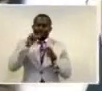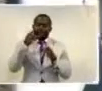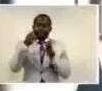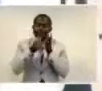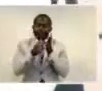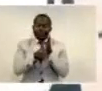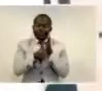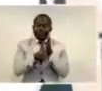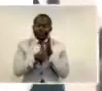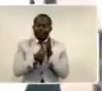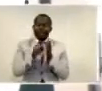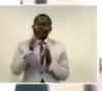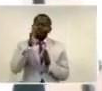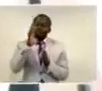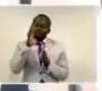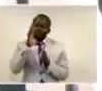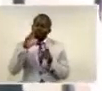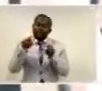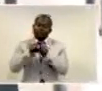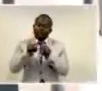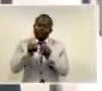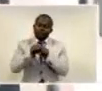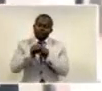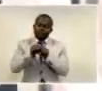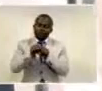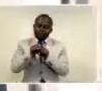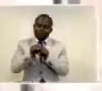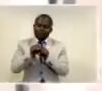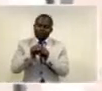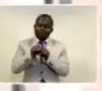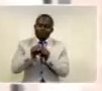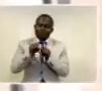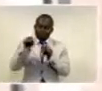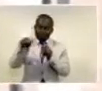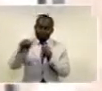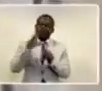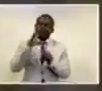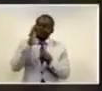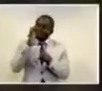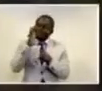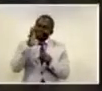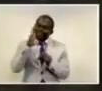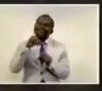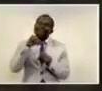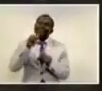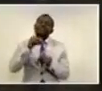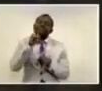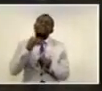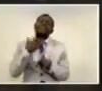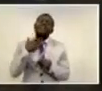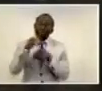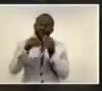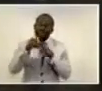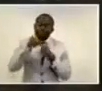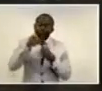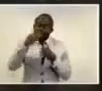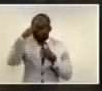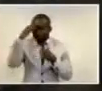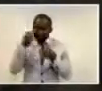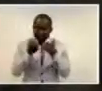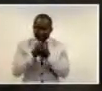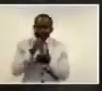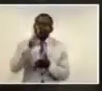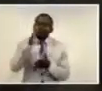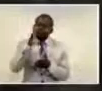ikibazo baratinze nk'uko nabivuze ko aho ni ikibazo kiri gutinda nibyo ntashaka kuko nta gikwiriye kuba